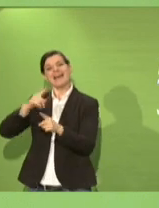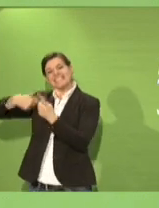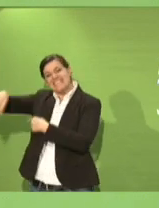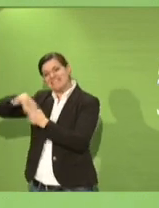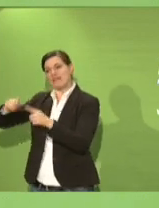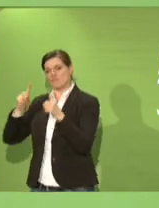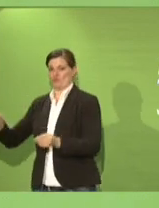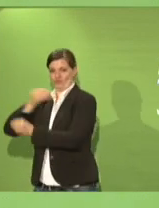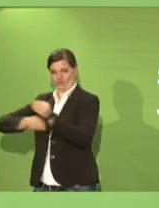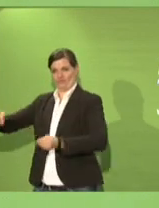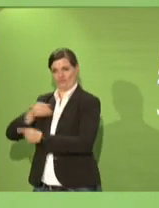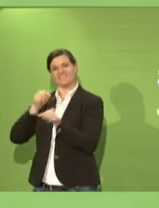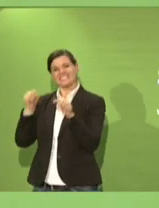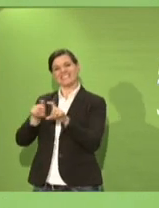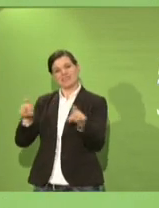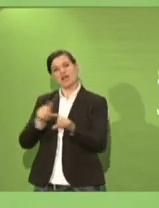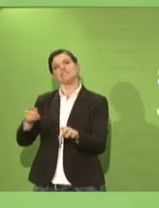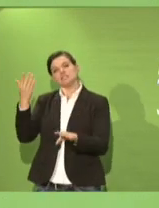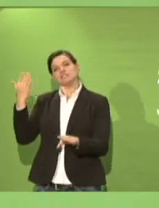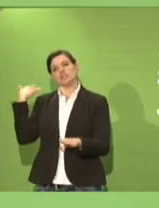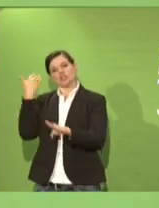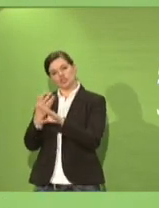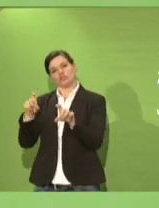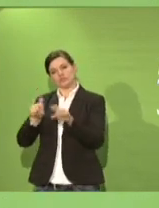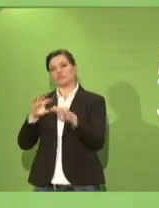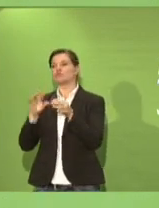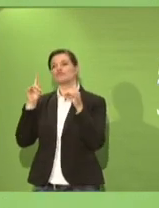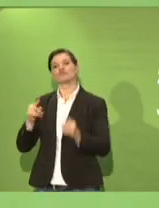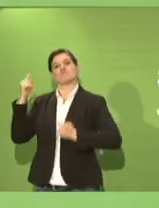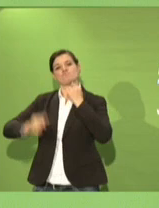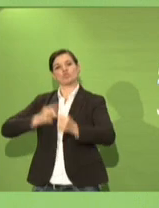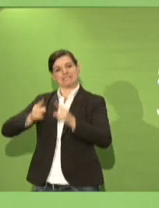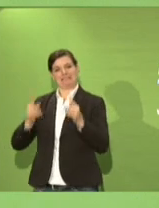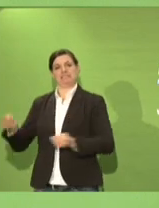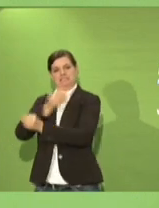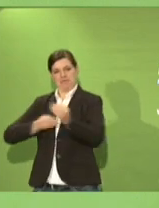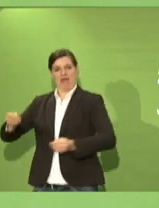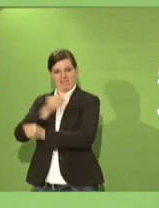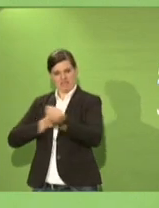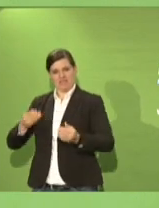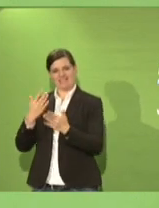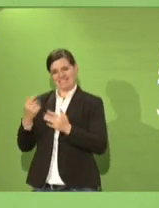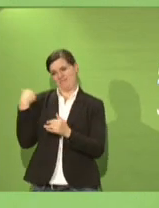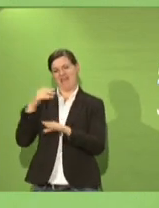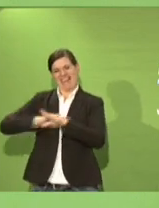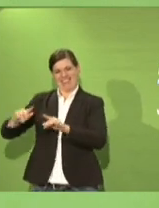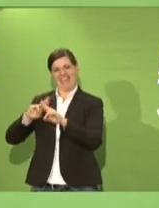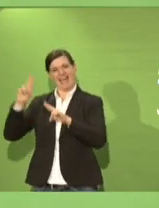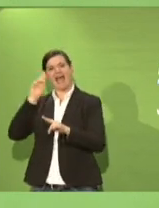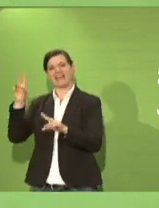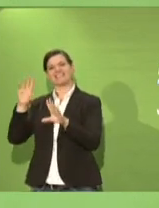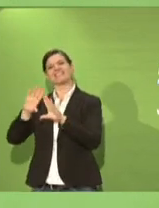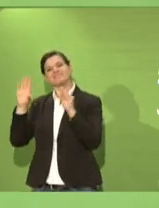uns seit Jahren beschäftigt. Wir wollen die Debatten in einem lebhaften Prozess organisieren. Und deswegen hat der Länderrat ja auch 4